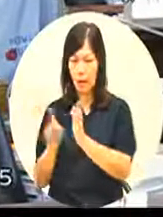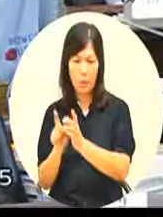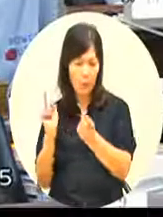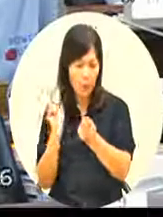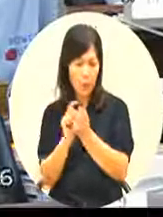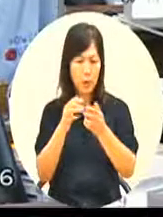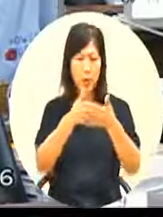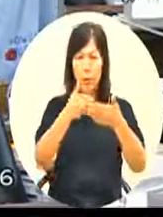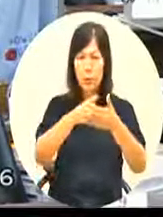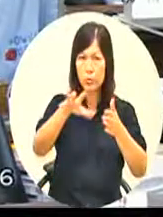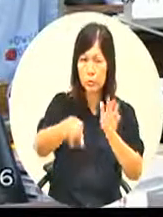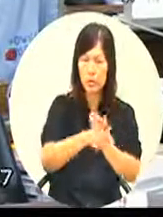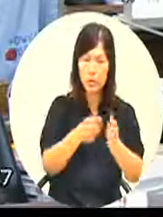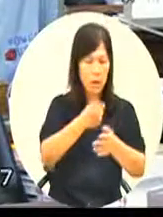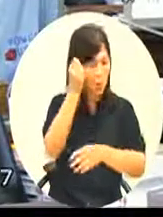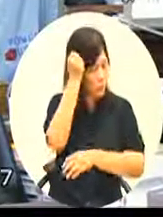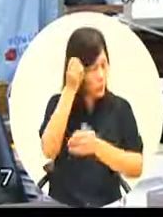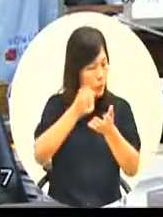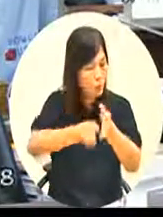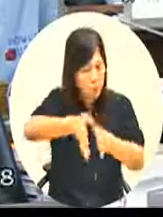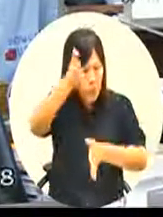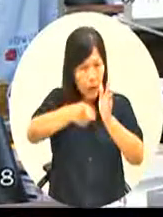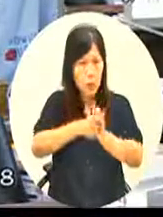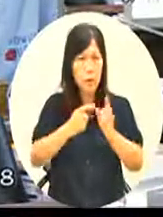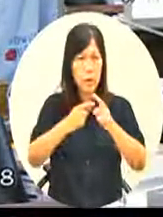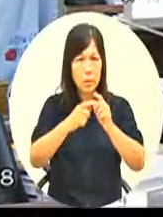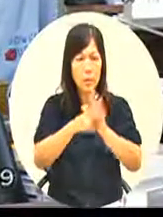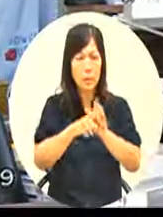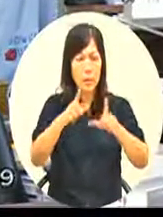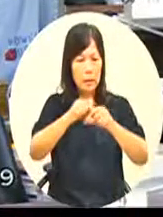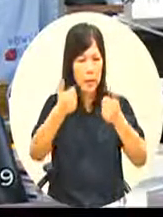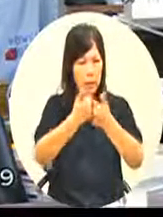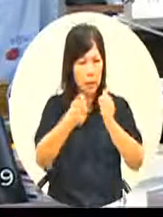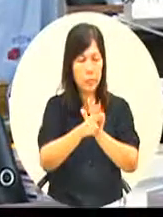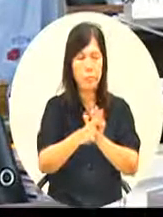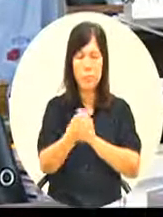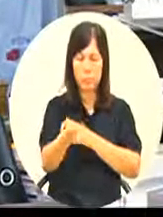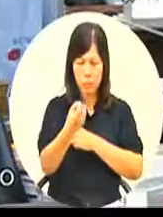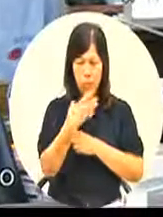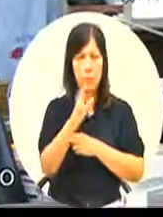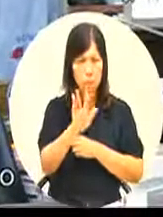很多住大楼朋友也是在利用那种大会的时候跟我们反映，